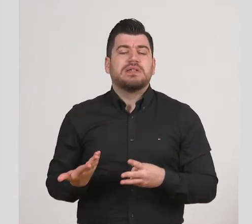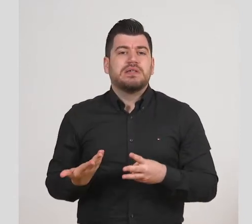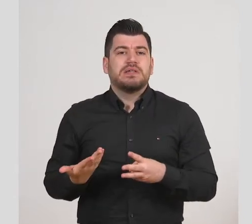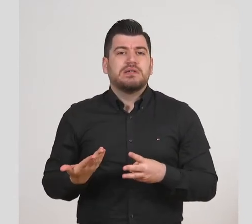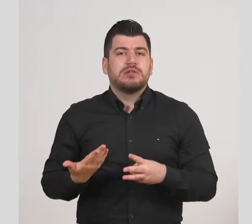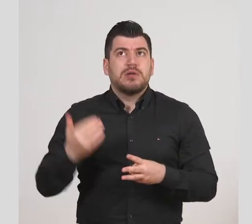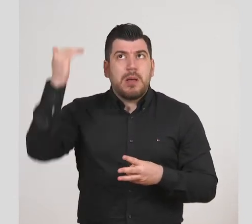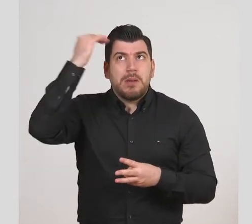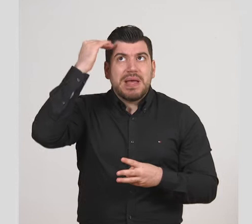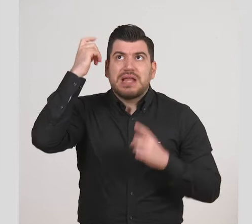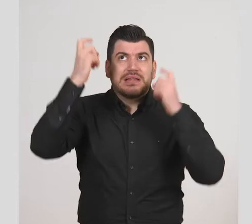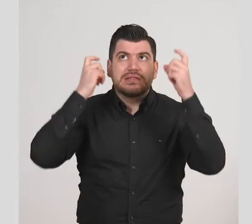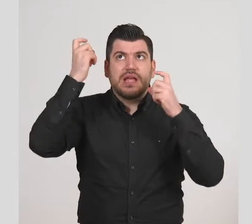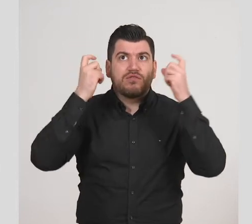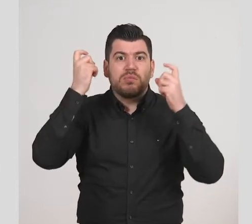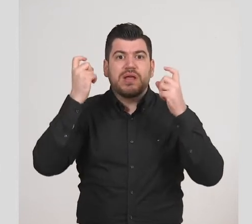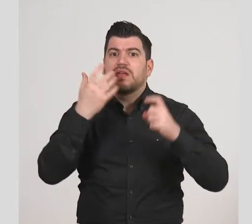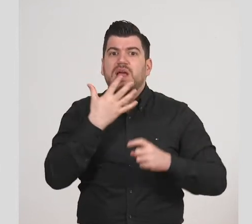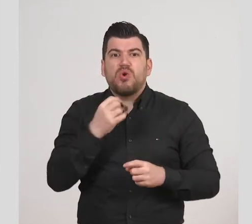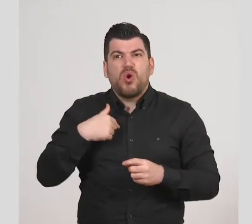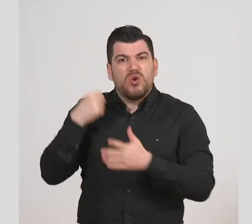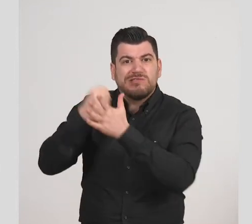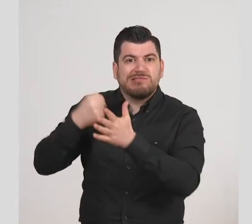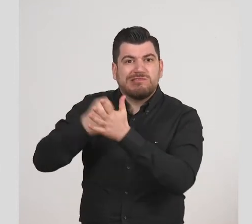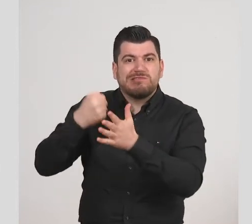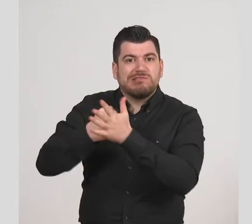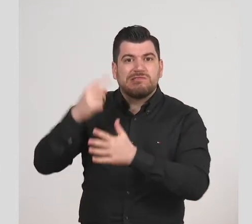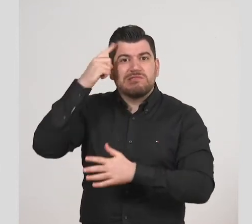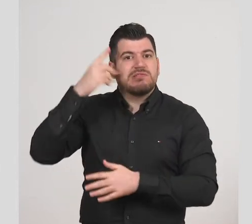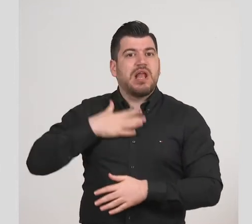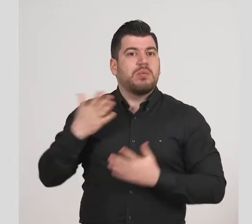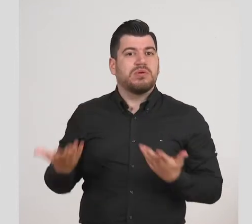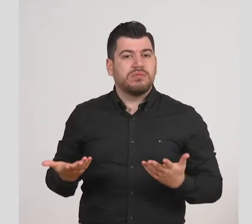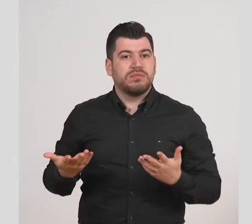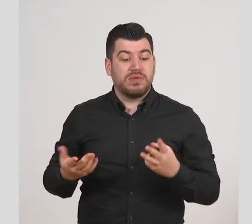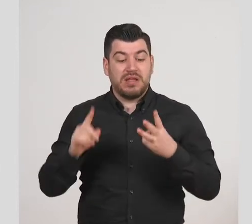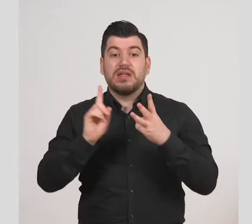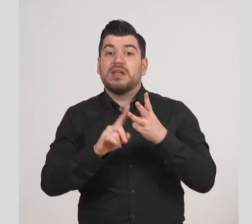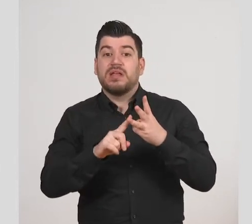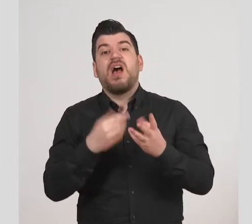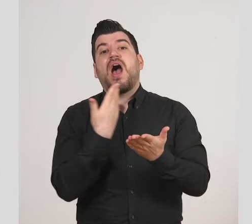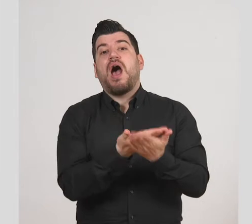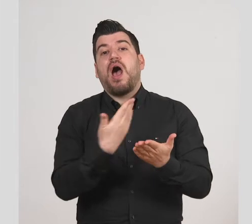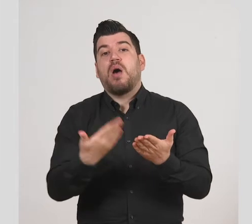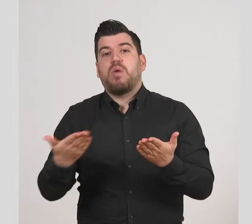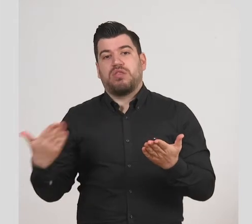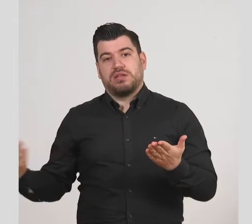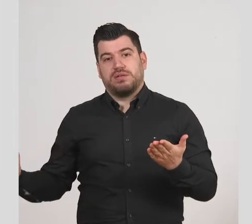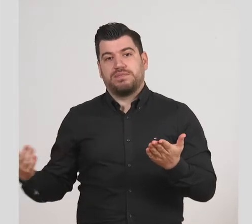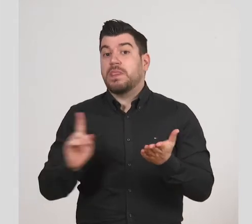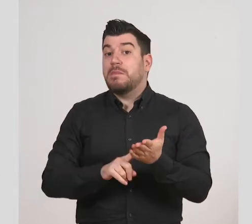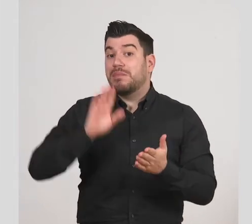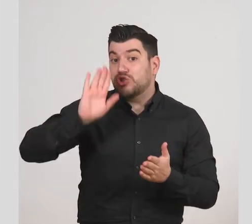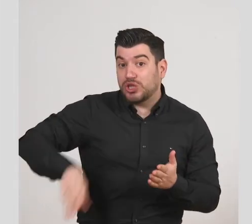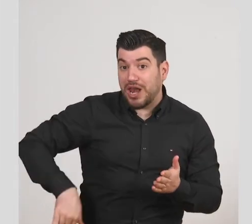δηλαδή το, για ποιο λόγο γίνεται όλο αυτό, και απόδειξη, πρέπει να φέρουμε και κάποια